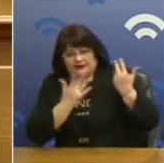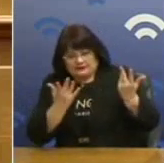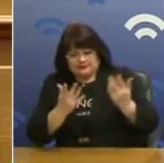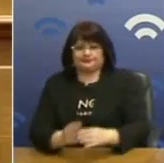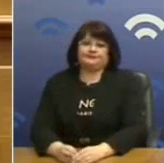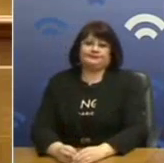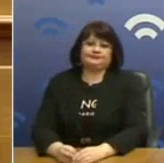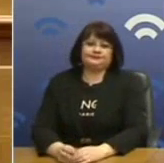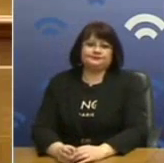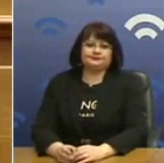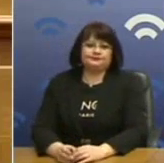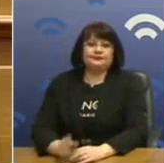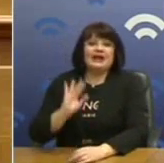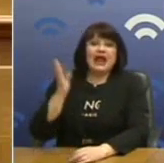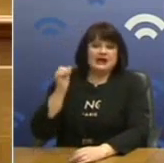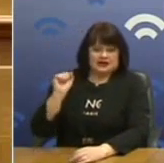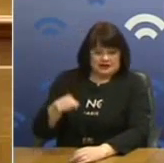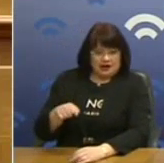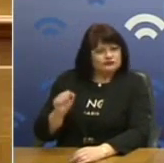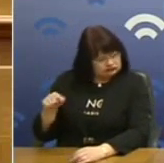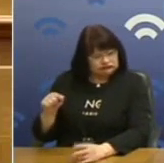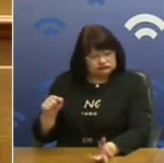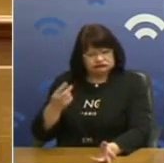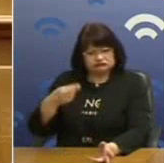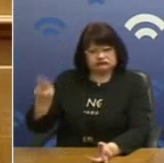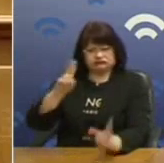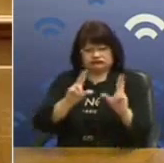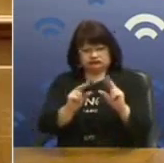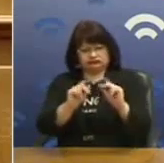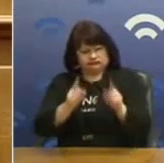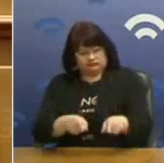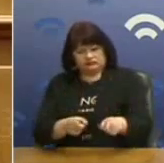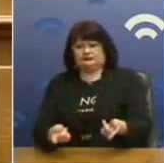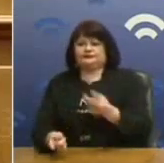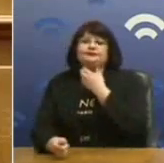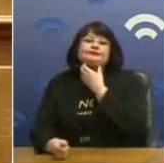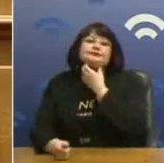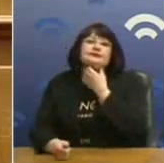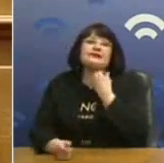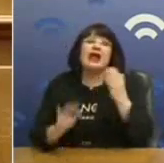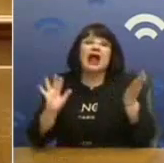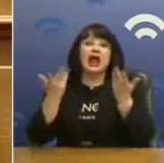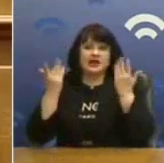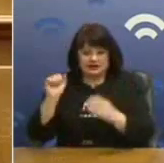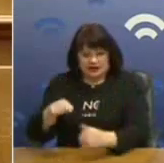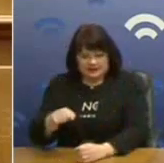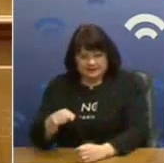Αν συμφωνούμε όμως, δεν έχω αντίρρηση σε αυτό, αν συμφωνούμε όμως ότι πρέπει, θα σας